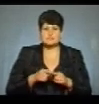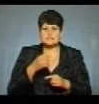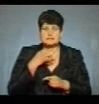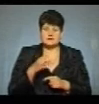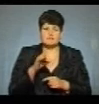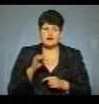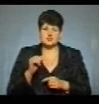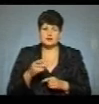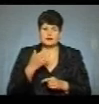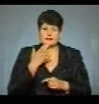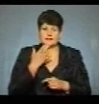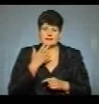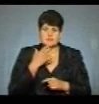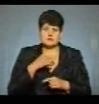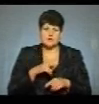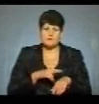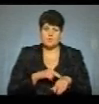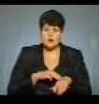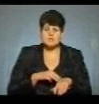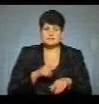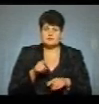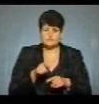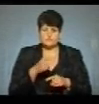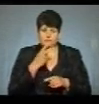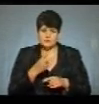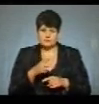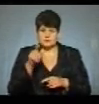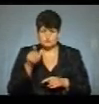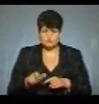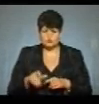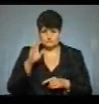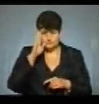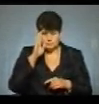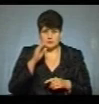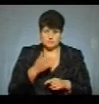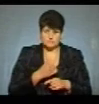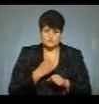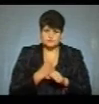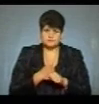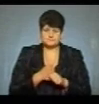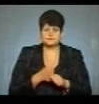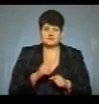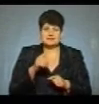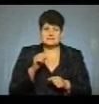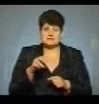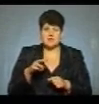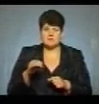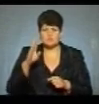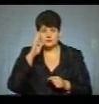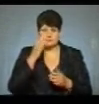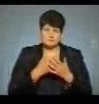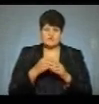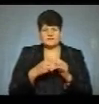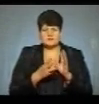речник Нацполіції області Андрій Василик. За його словами, на цих кадрах підозрюваний в замаху на Андрія Красуватого. Андрій Василик каже, чоловікові на